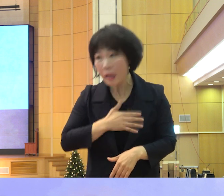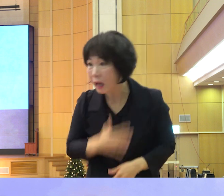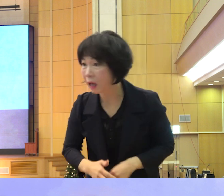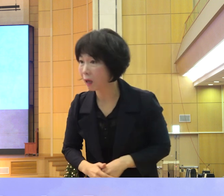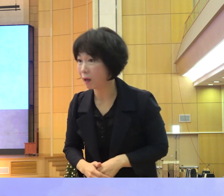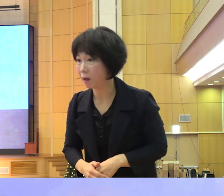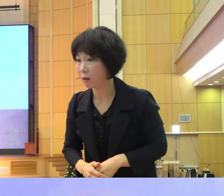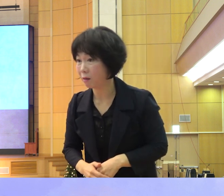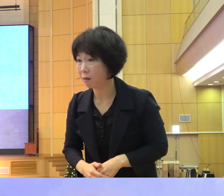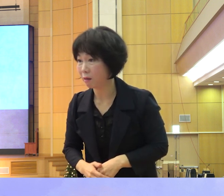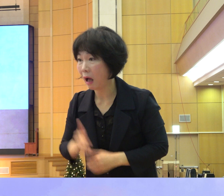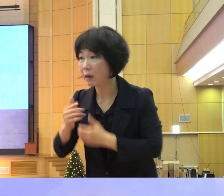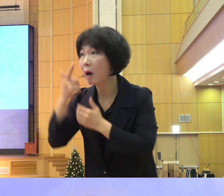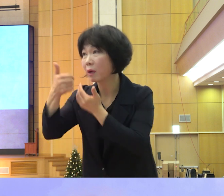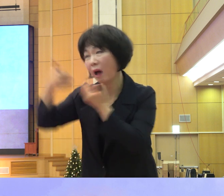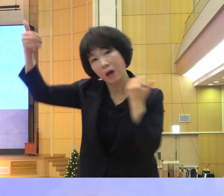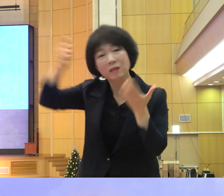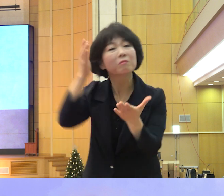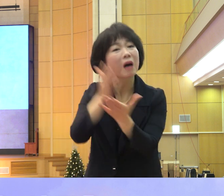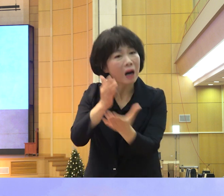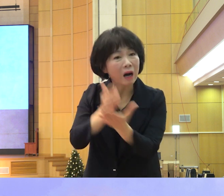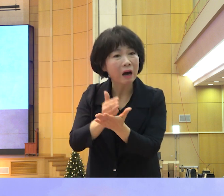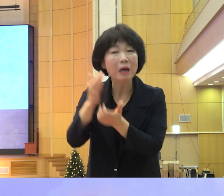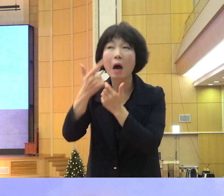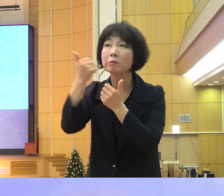거야. 그러지 말고 일찍 돌아와요.